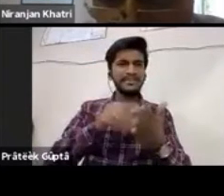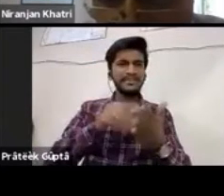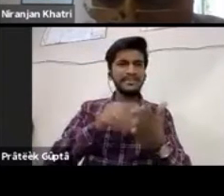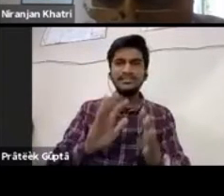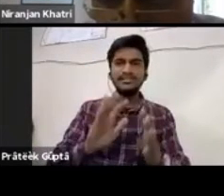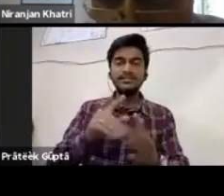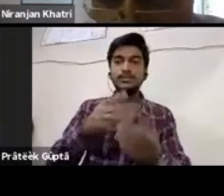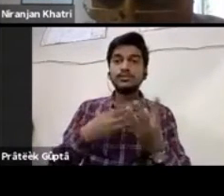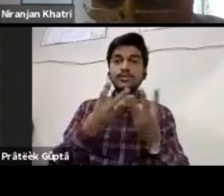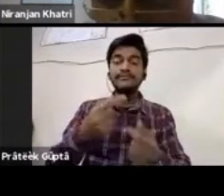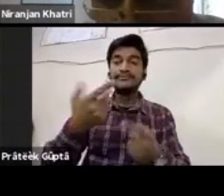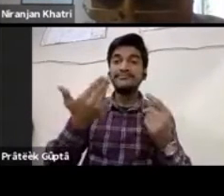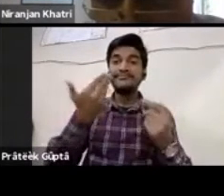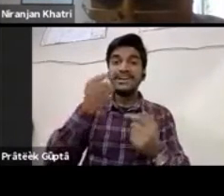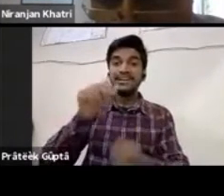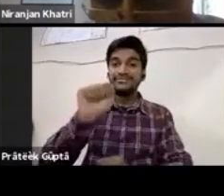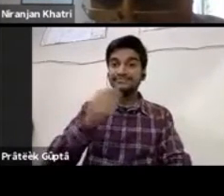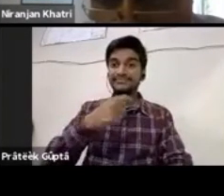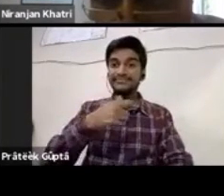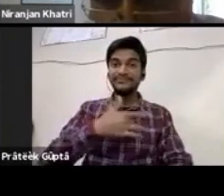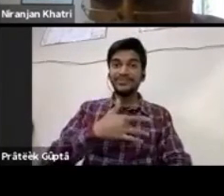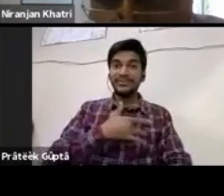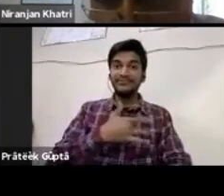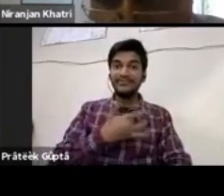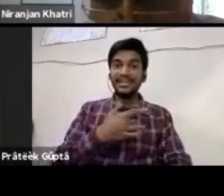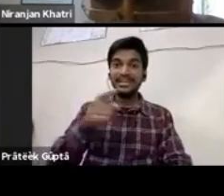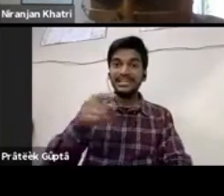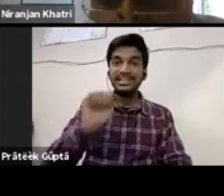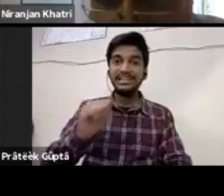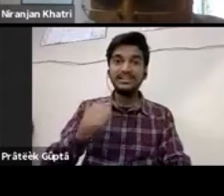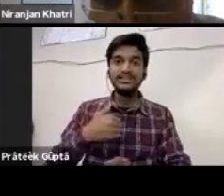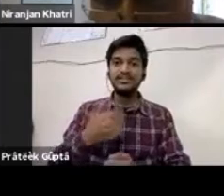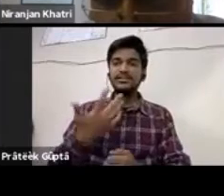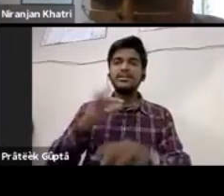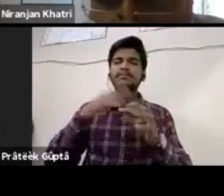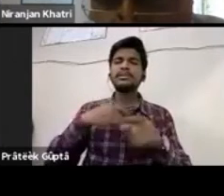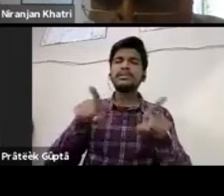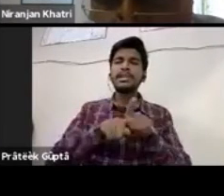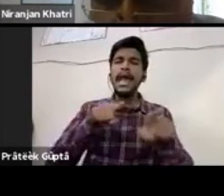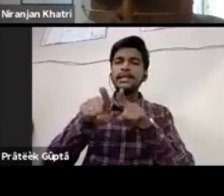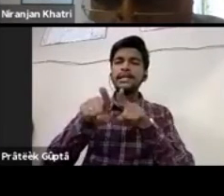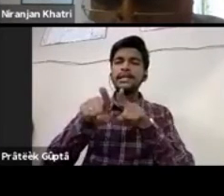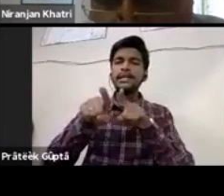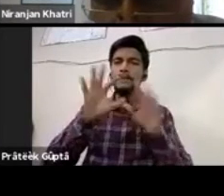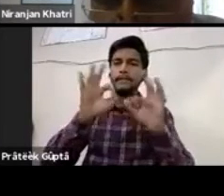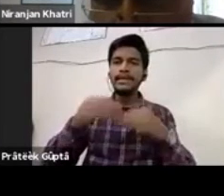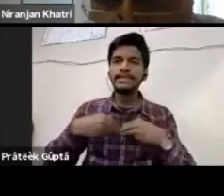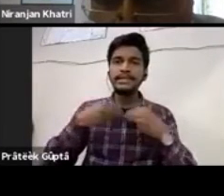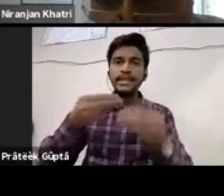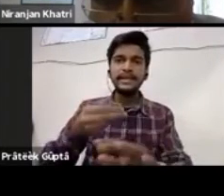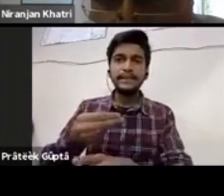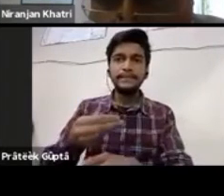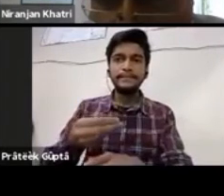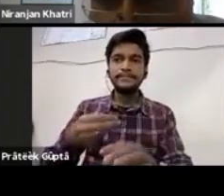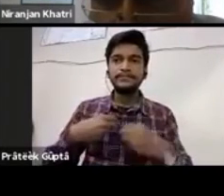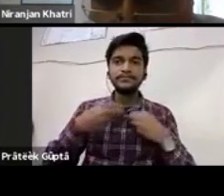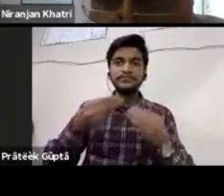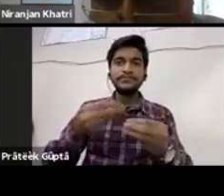that, I'll give you a very classic example. I can see